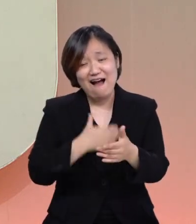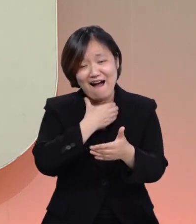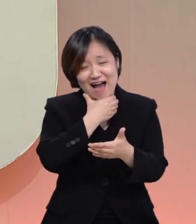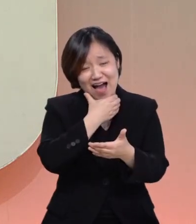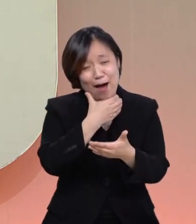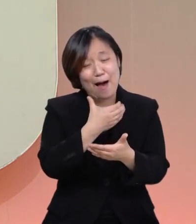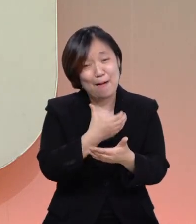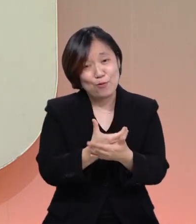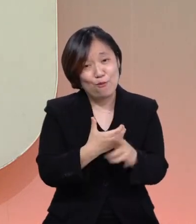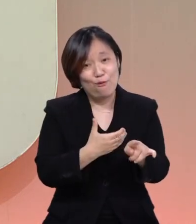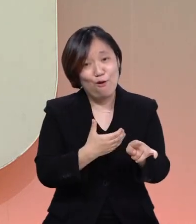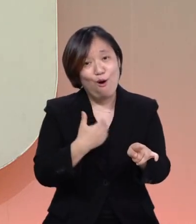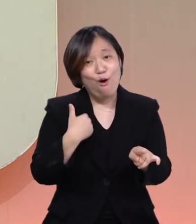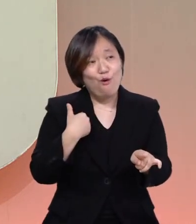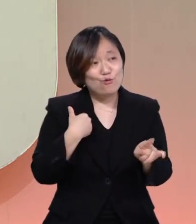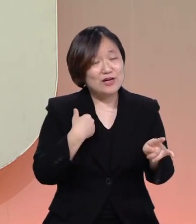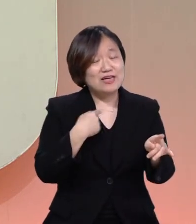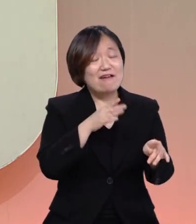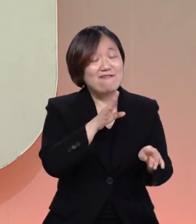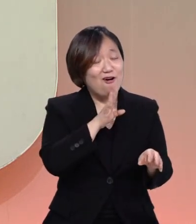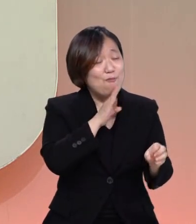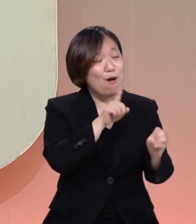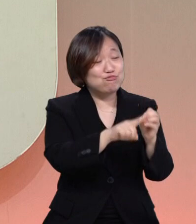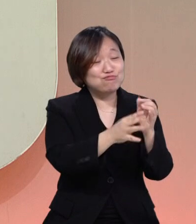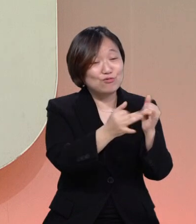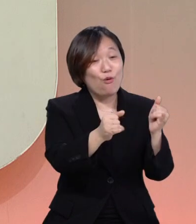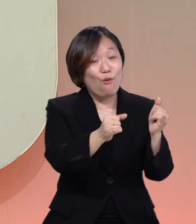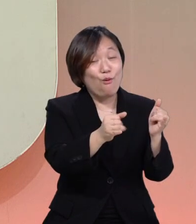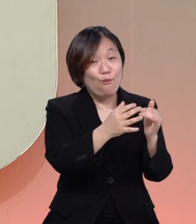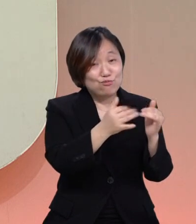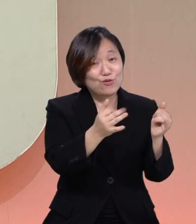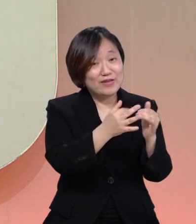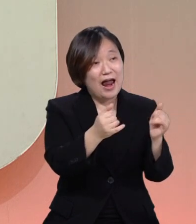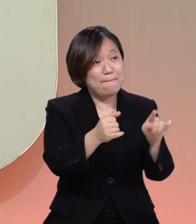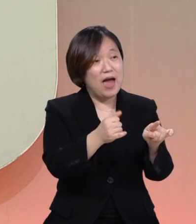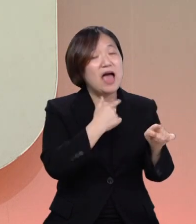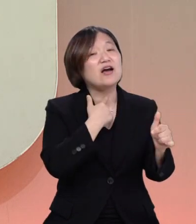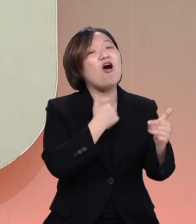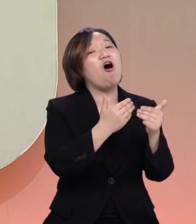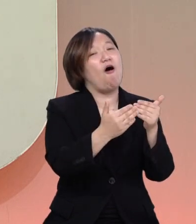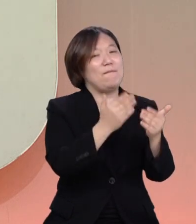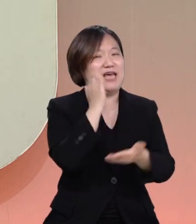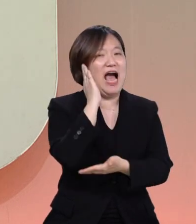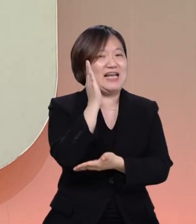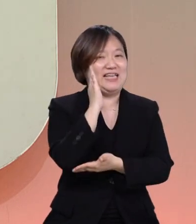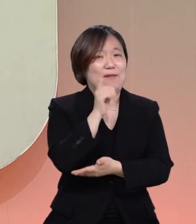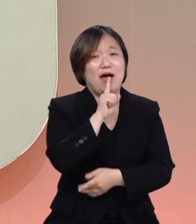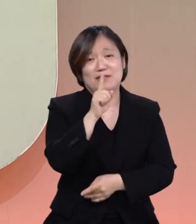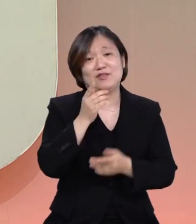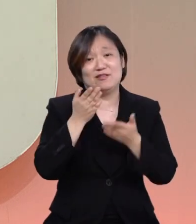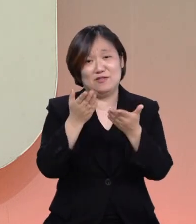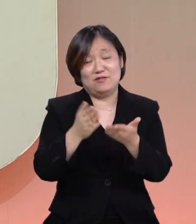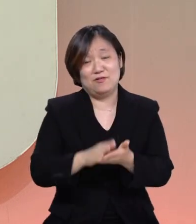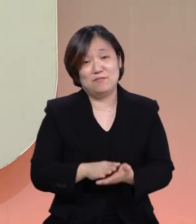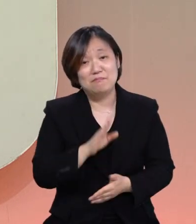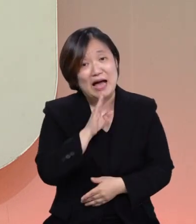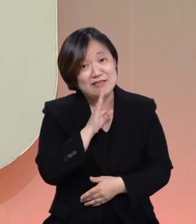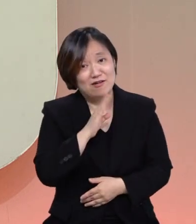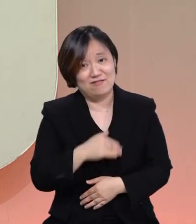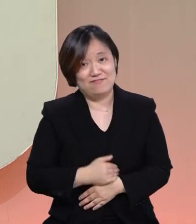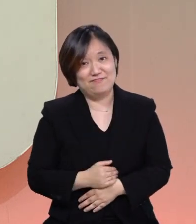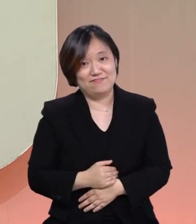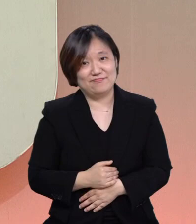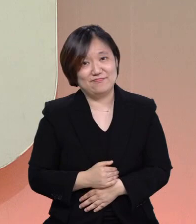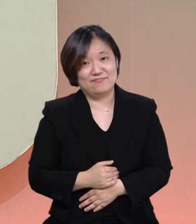감동적인 실제 우리 주변에 불자님들의 경험하신 체험담을 들려드렸는데요 자 또 제가 마무리 지으면서